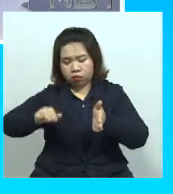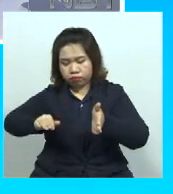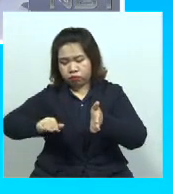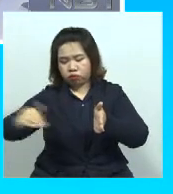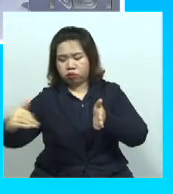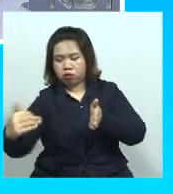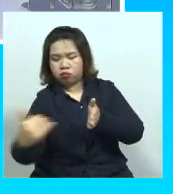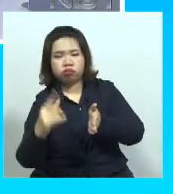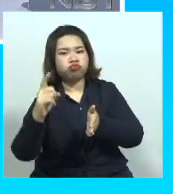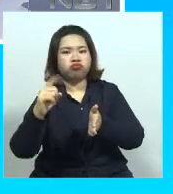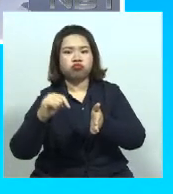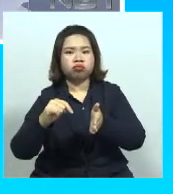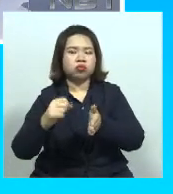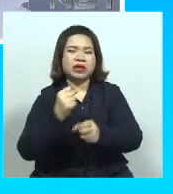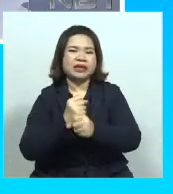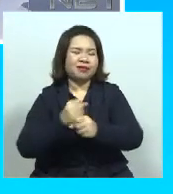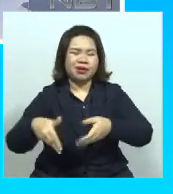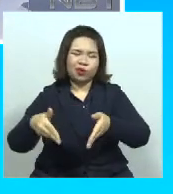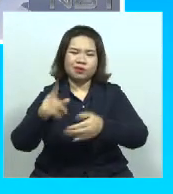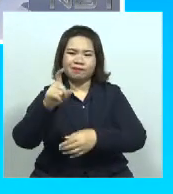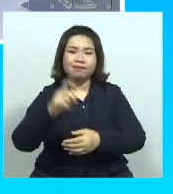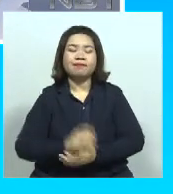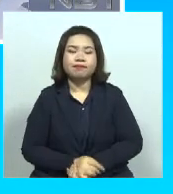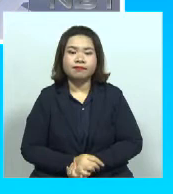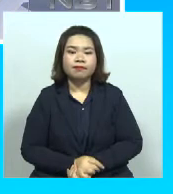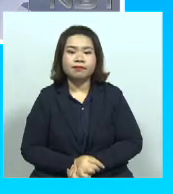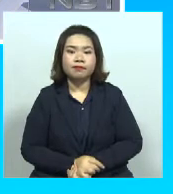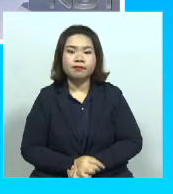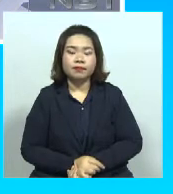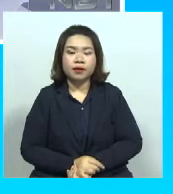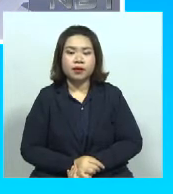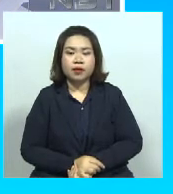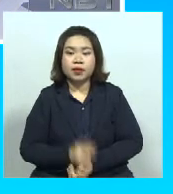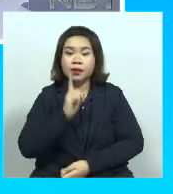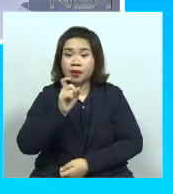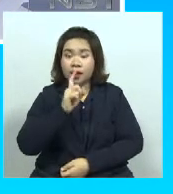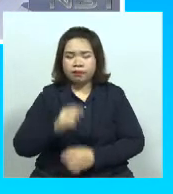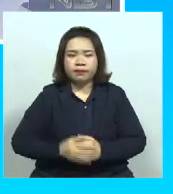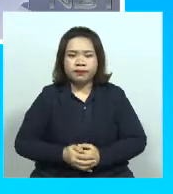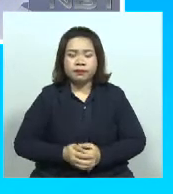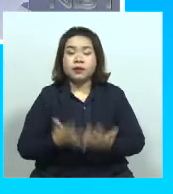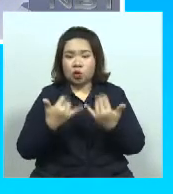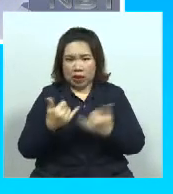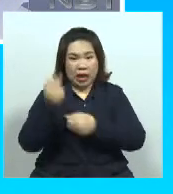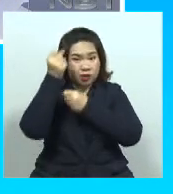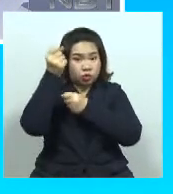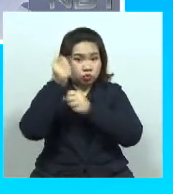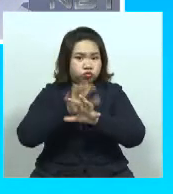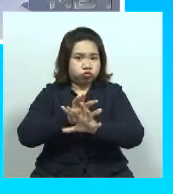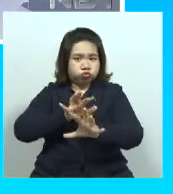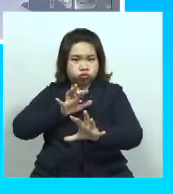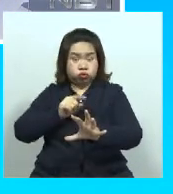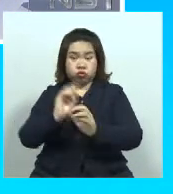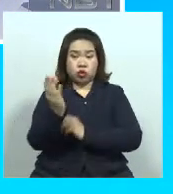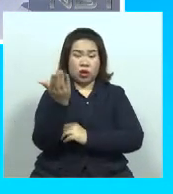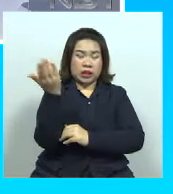ารถใช้การได้เลยนะครับ ค่ะค่ะอย่างตอนนี้เนี่ยการชุมนุมที่มีขึ้นตั้งแต่ช่วงเช้าจ